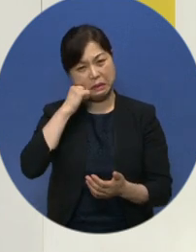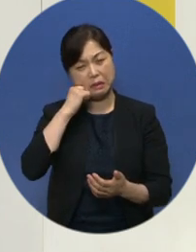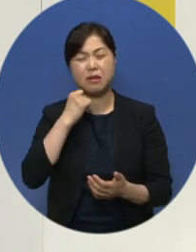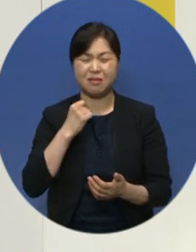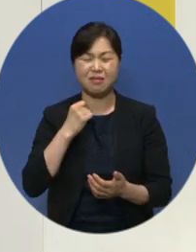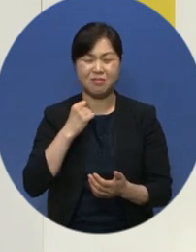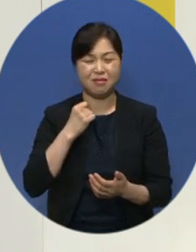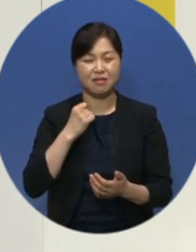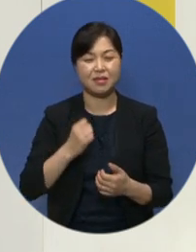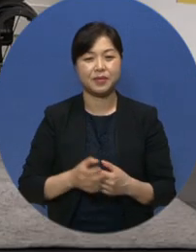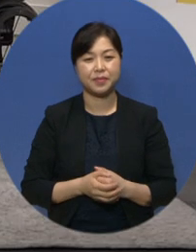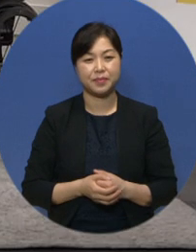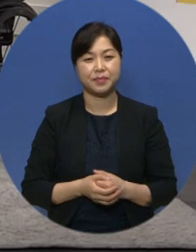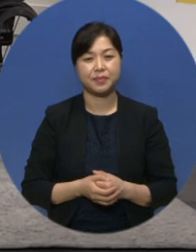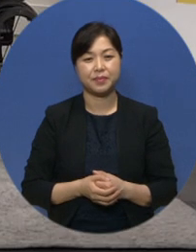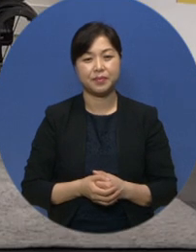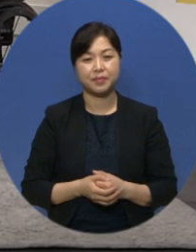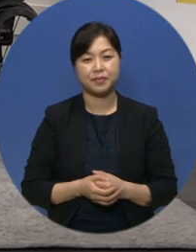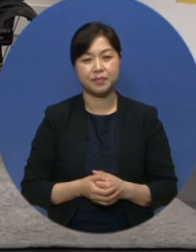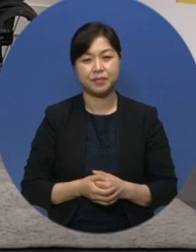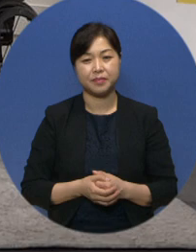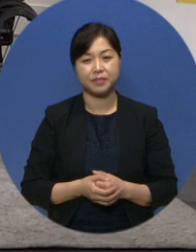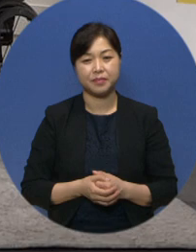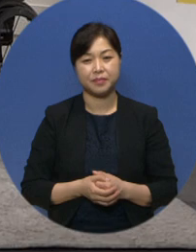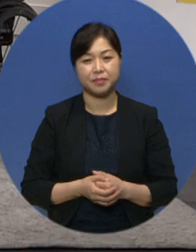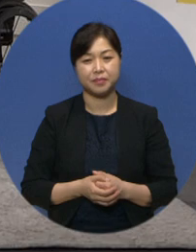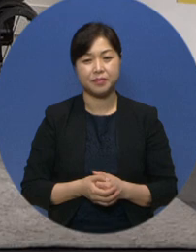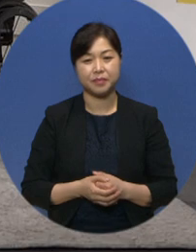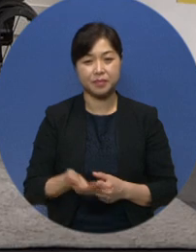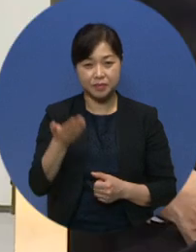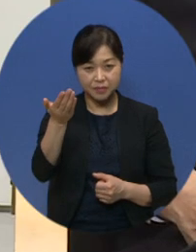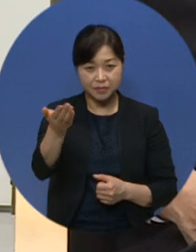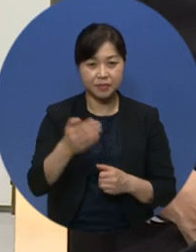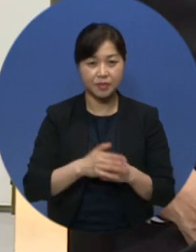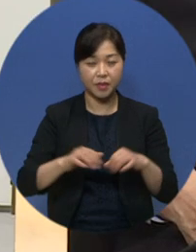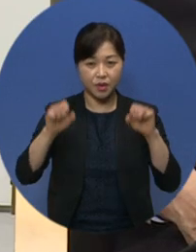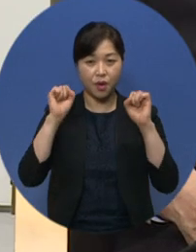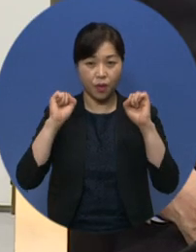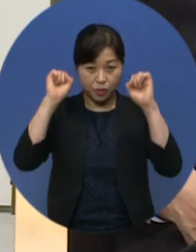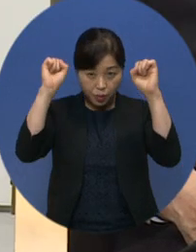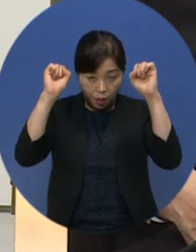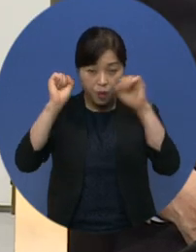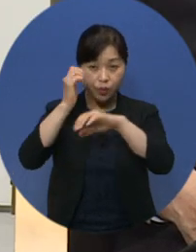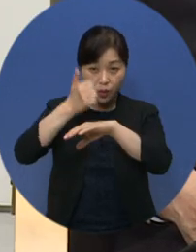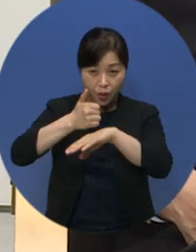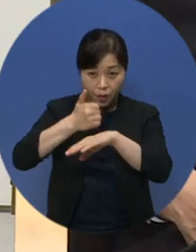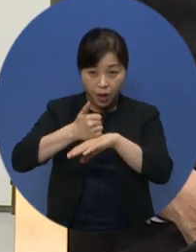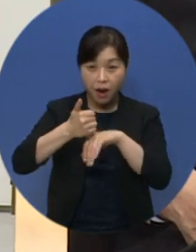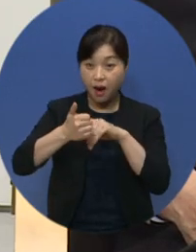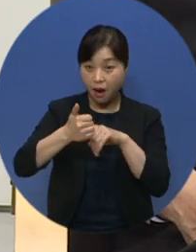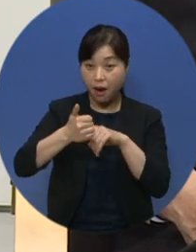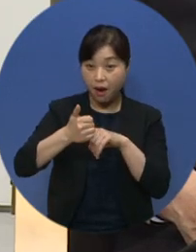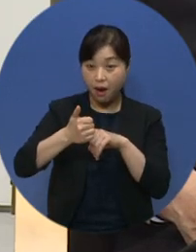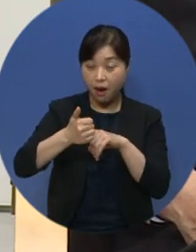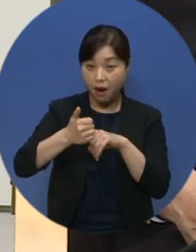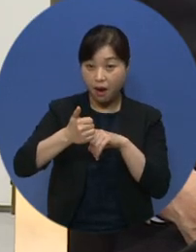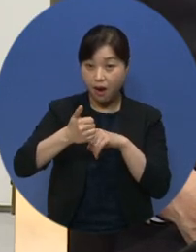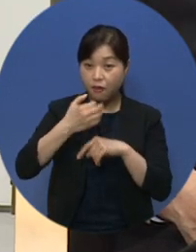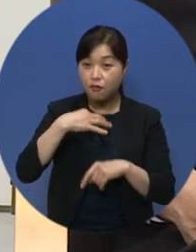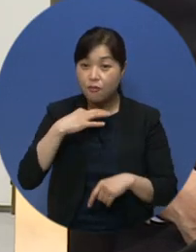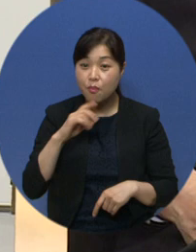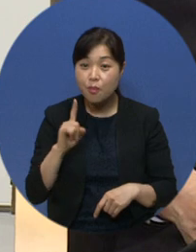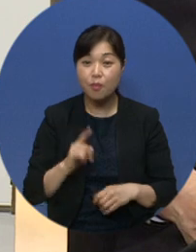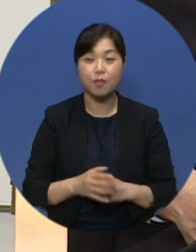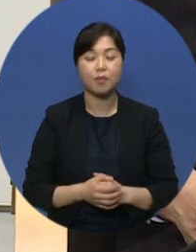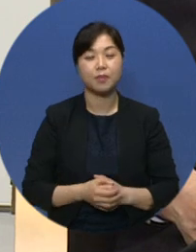생활을 썼고 예 그래도 또 좀더 역도 에 대한 어떤 성과가 좀 있으실 거 아네요 회장의 4 예 역 또는